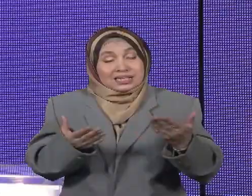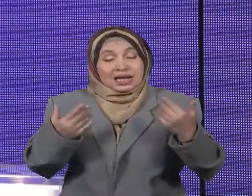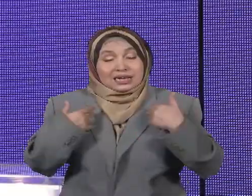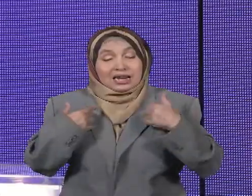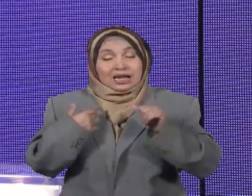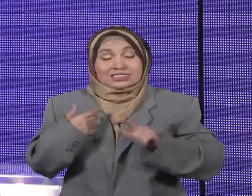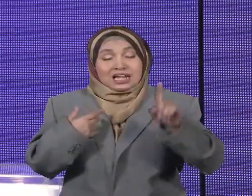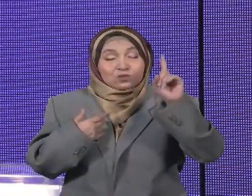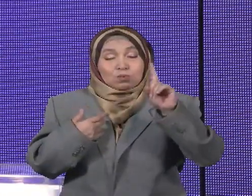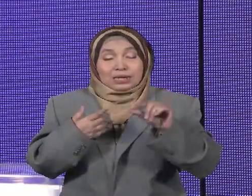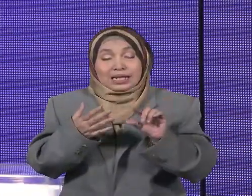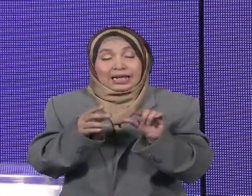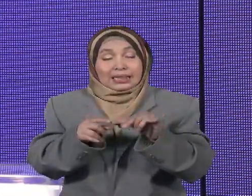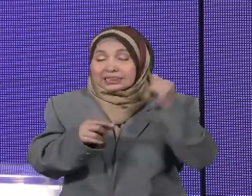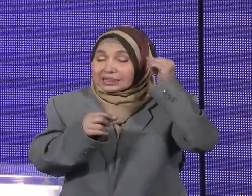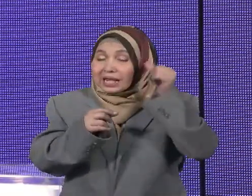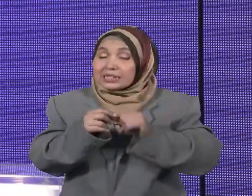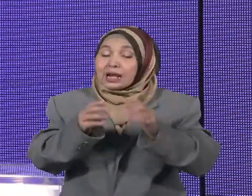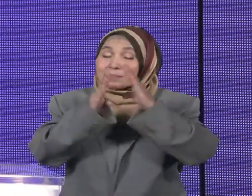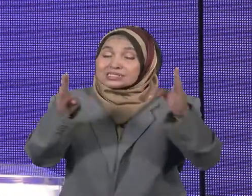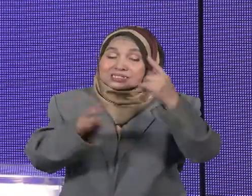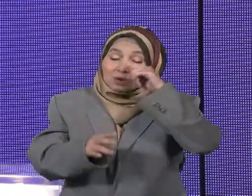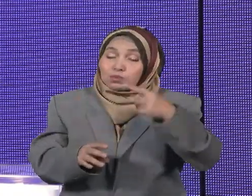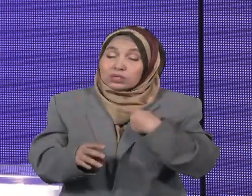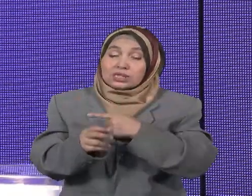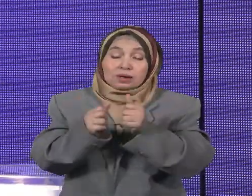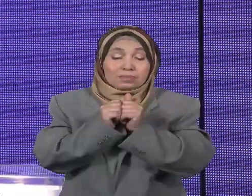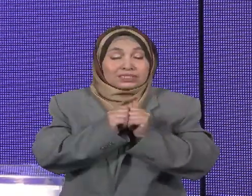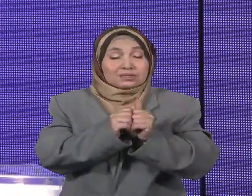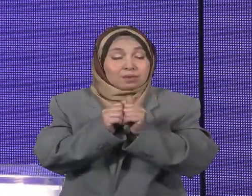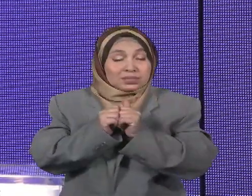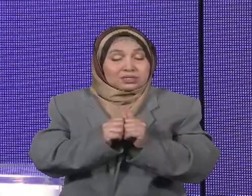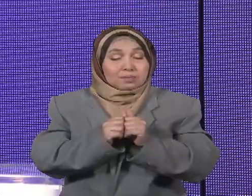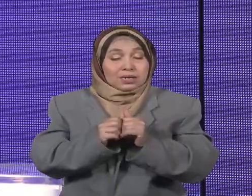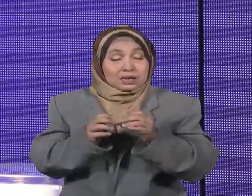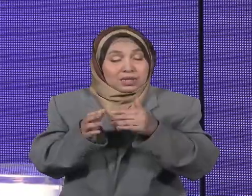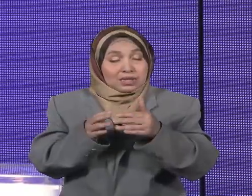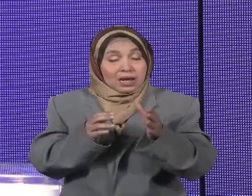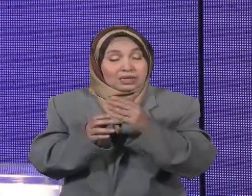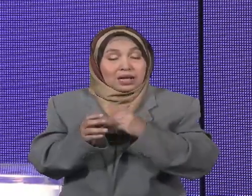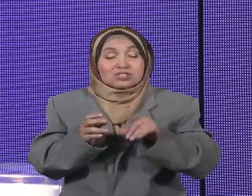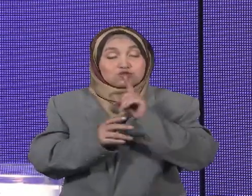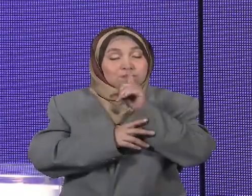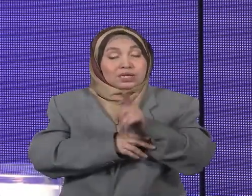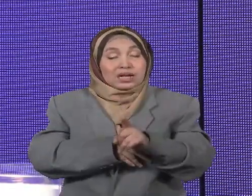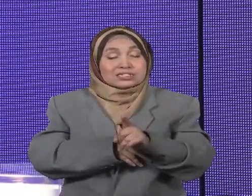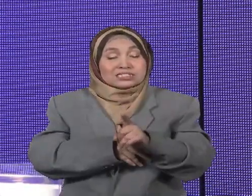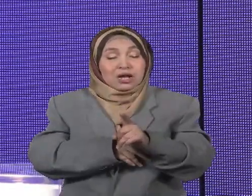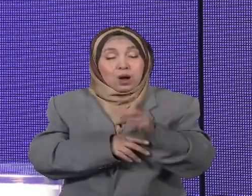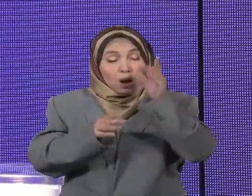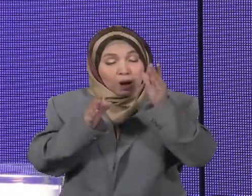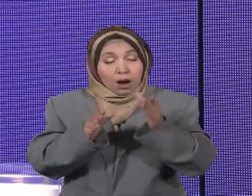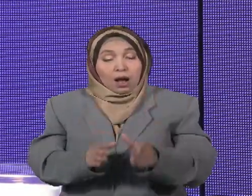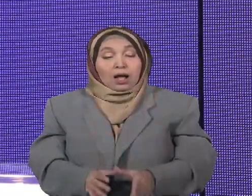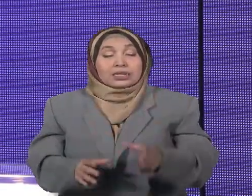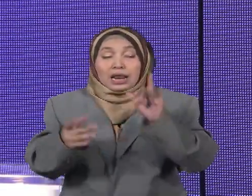satu peringatan yang besar untuk kita sama-sama. Dan walahum yahzanun ini sebenarnya ialah tidak sedih, Ustaz, ya. Pasal